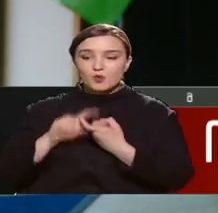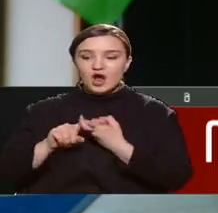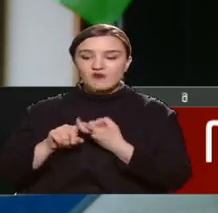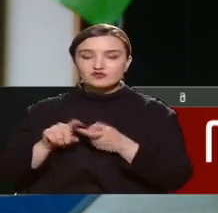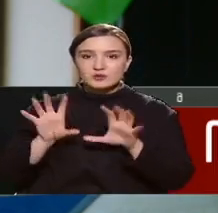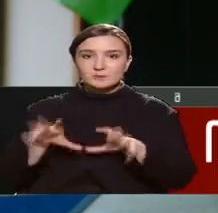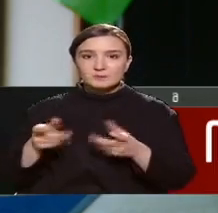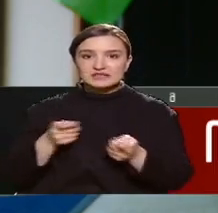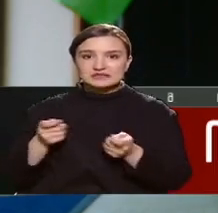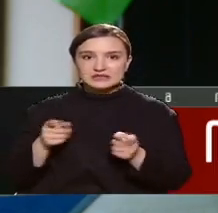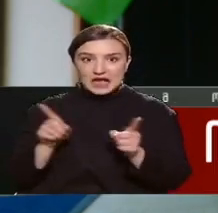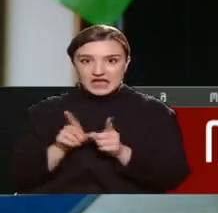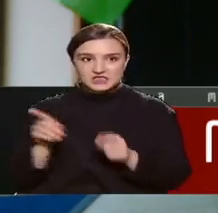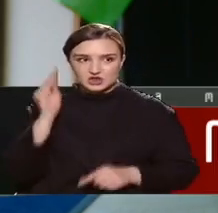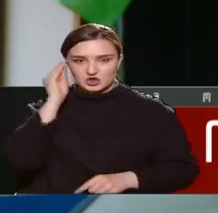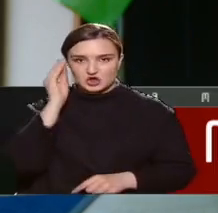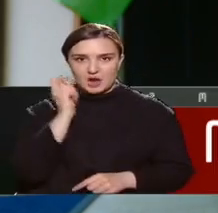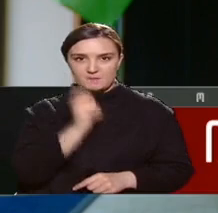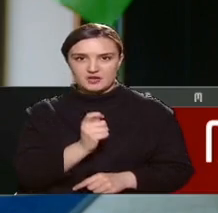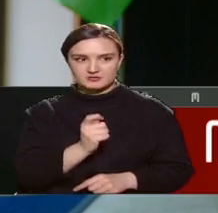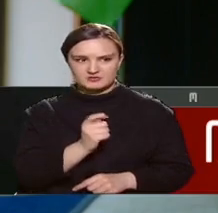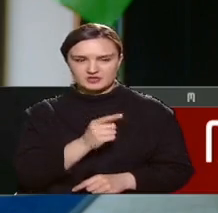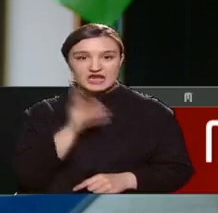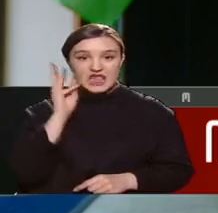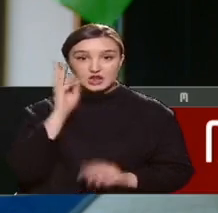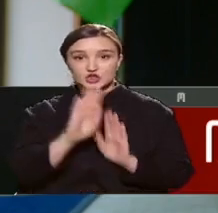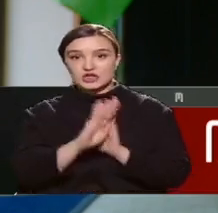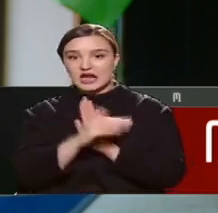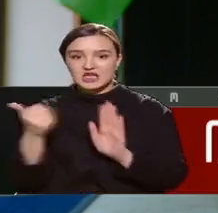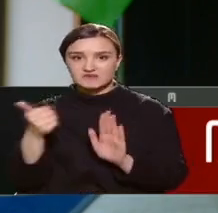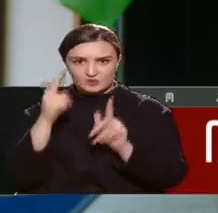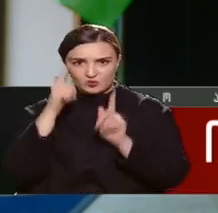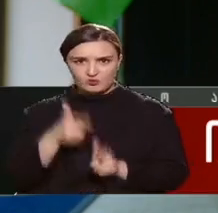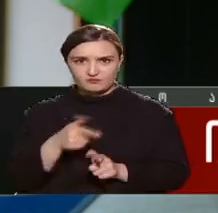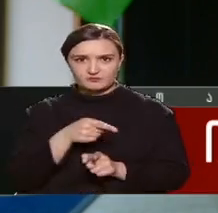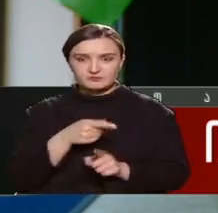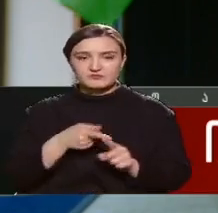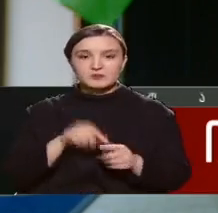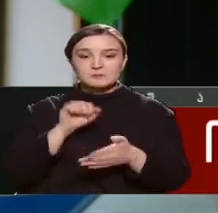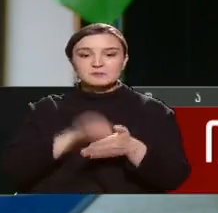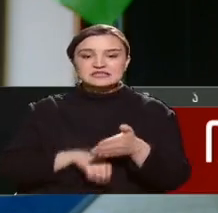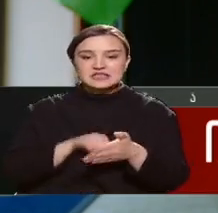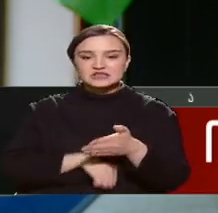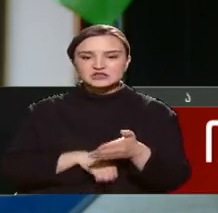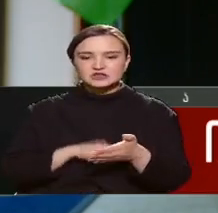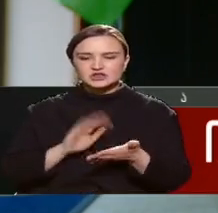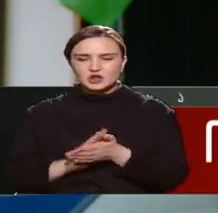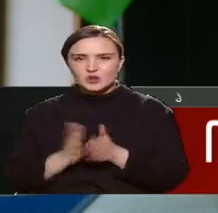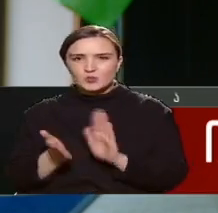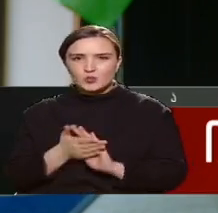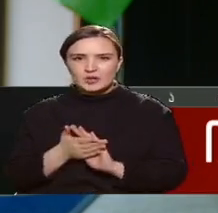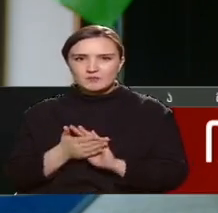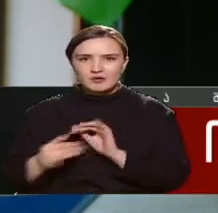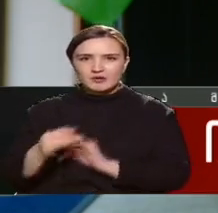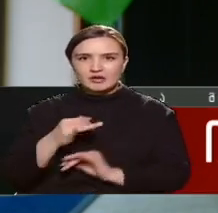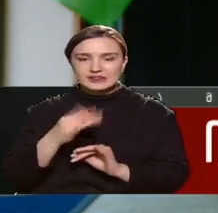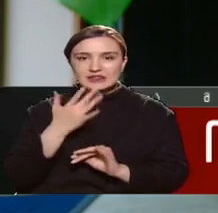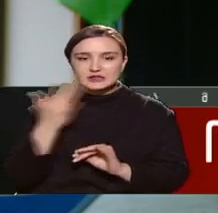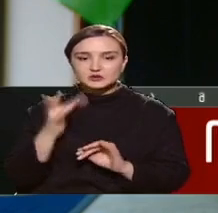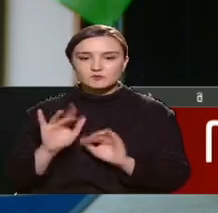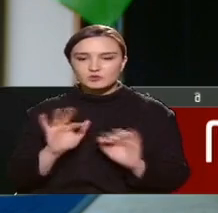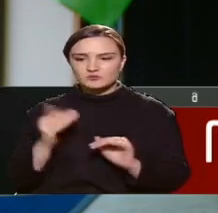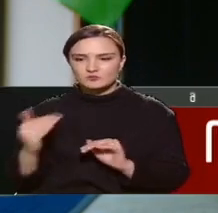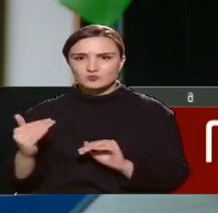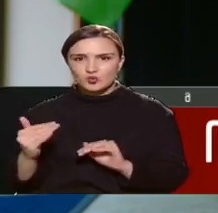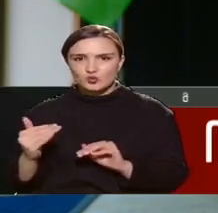în care a fost un moment în care a fost un moment Ia ședcum de biste oreb și roga David Trombet, Național Mozrobi,